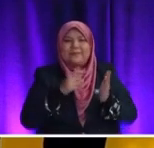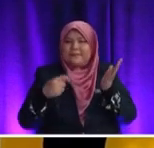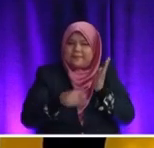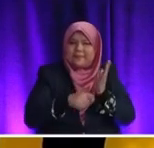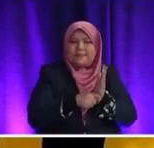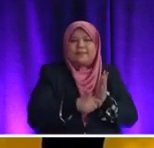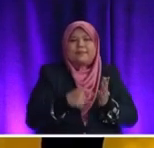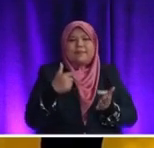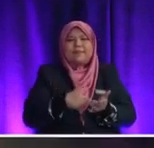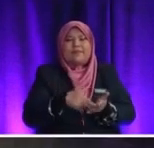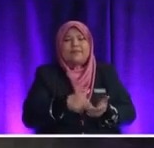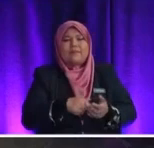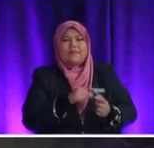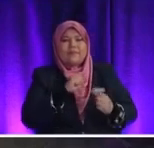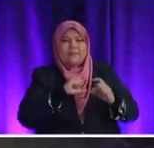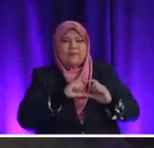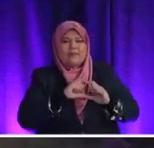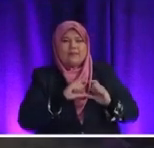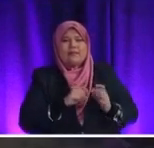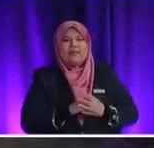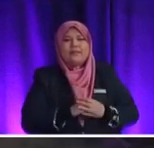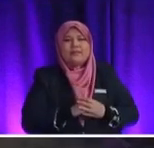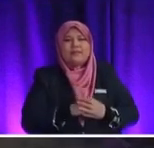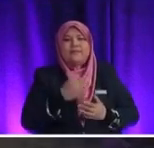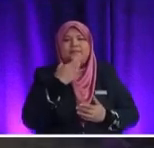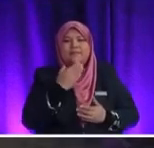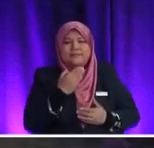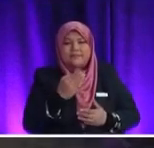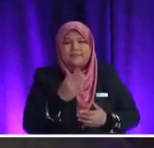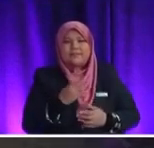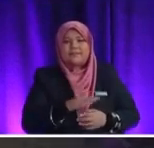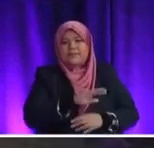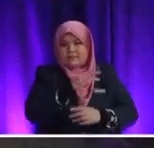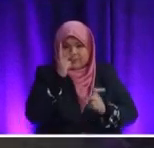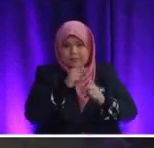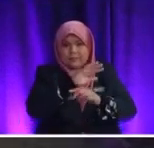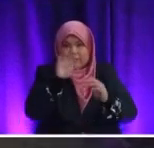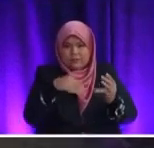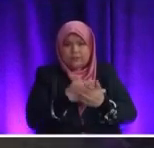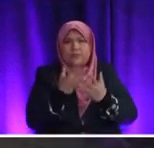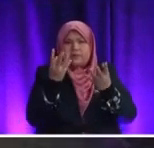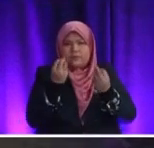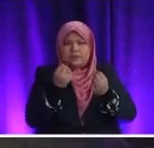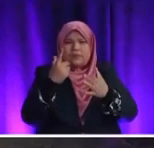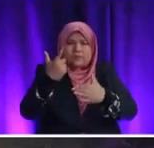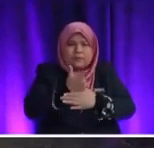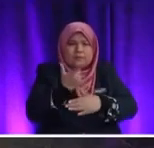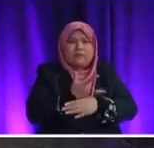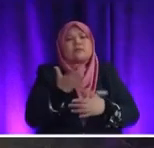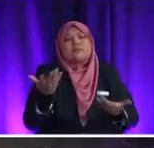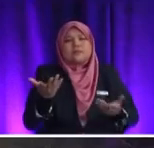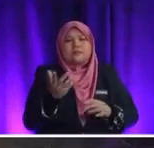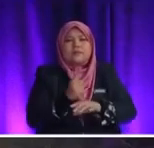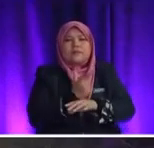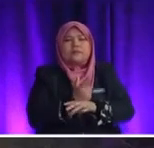4shared lagi yang bagus pasti segudang kepada mereka yang menuntun sekarang seksinya Mereka ingin mendapatkan latihan pengukuhan dapet namanya itu